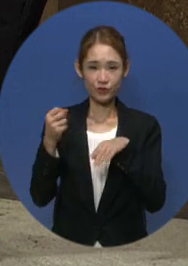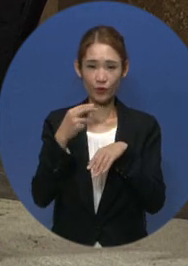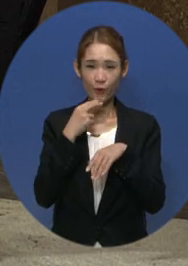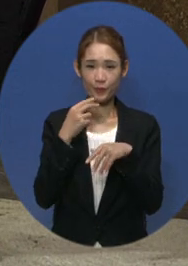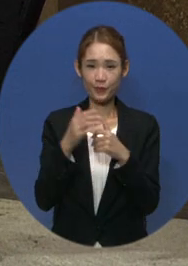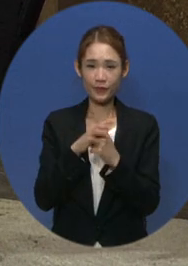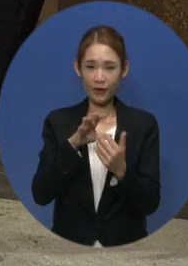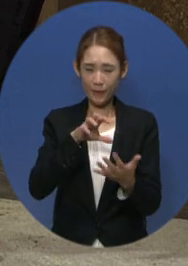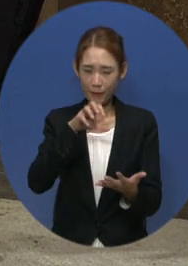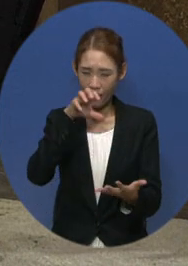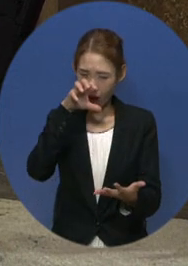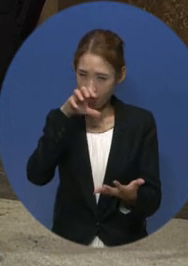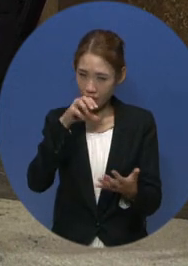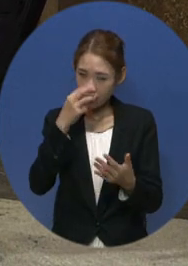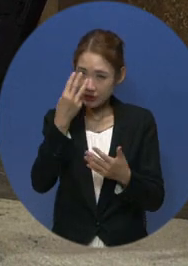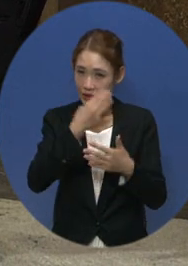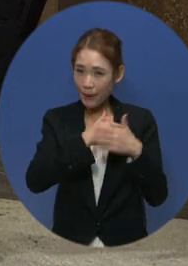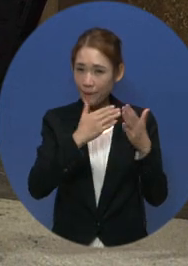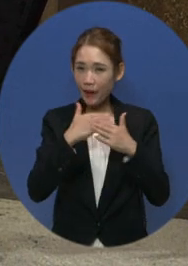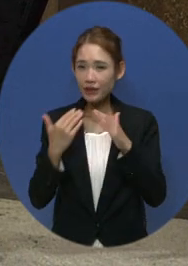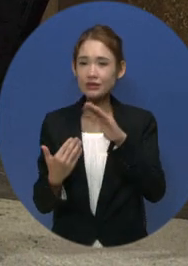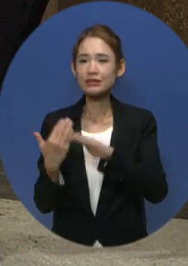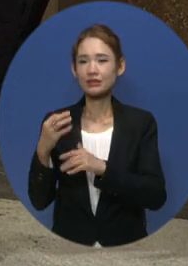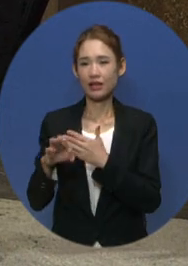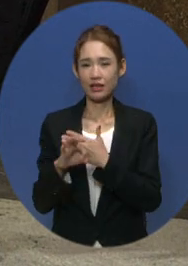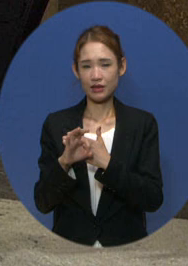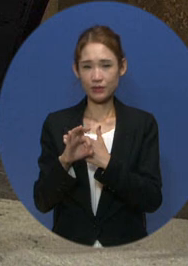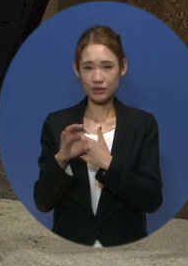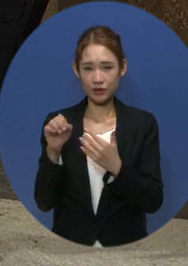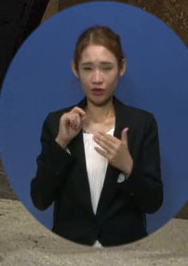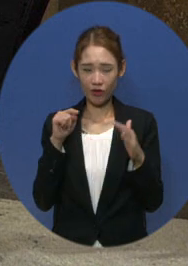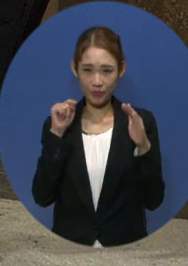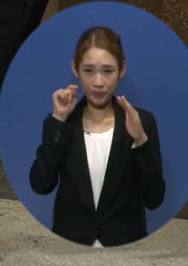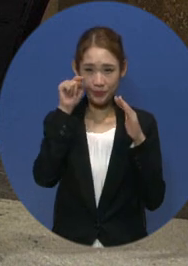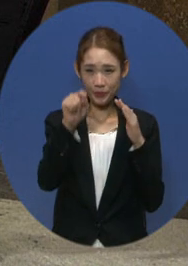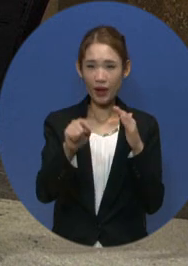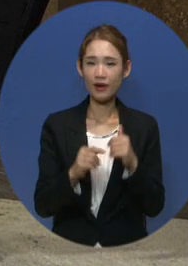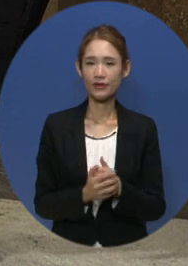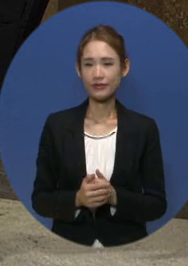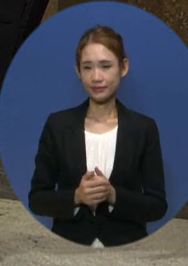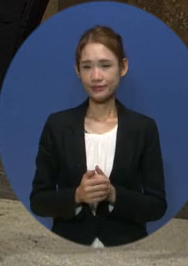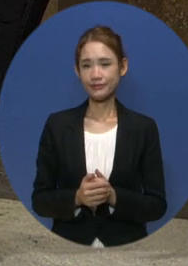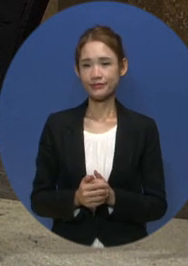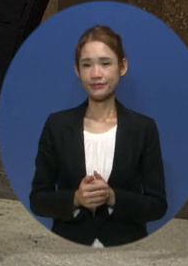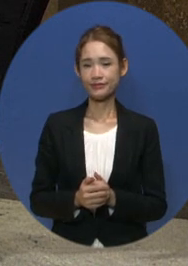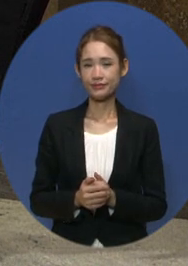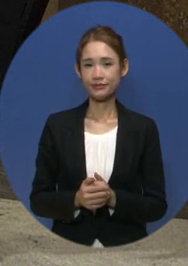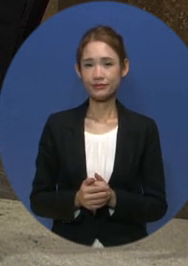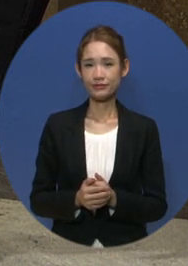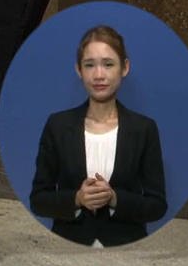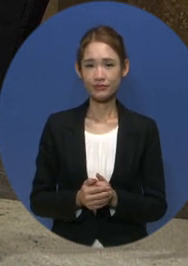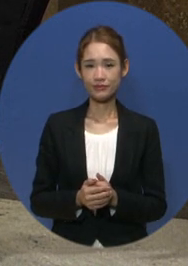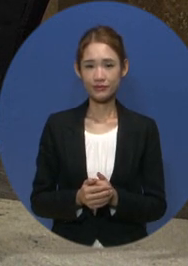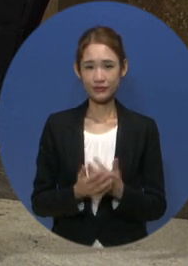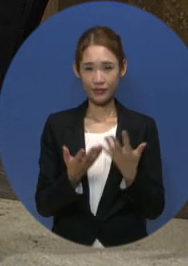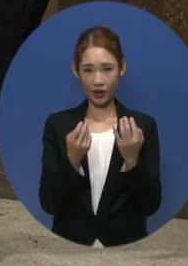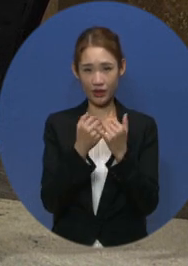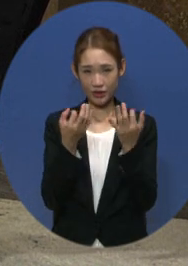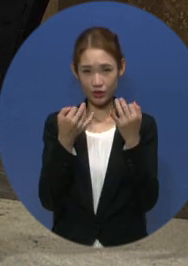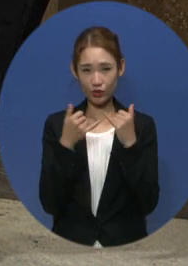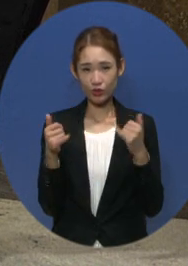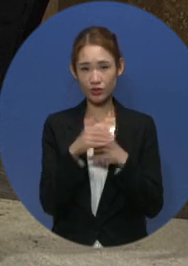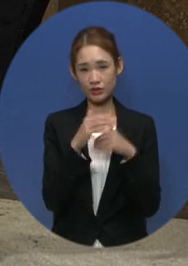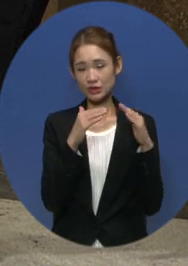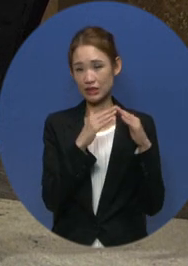좀 많은 양이면은 한 세 박스 이상 그렇게 되면 저희가 찾아도 갑니다. 또 이 보시고 많은 시청자분들께서 그럼요.